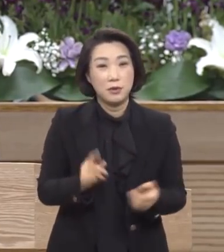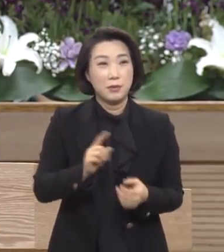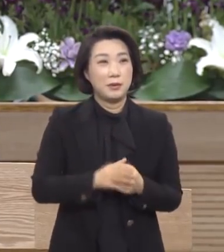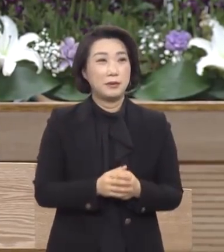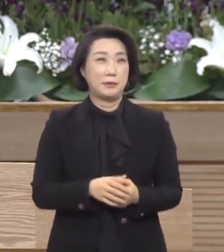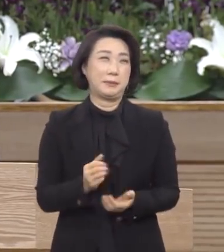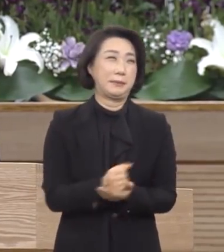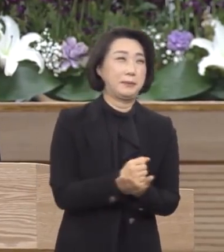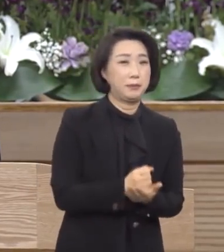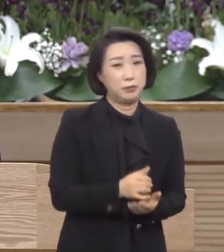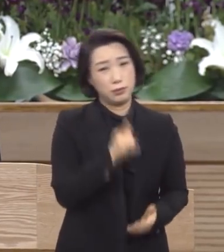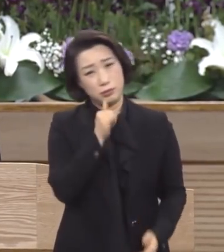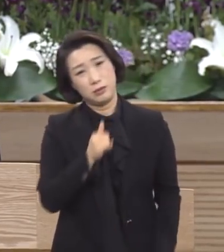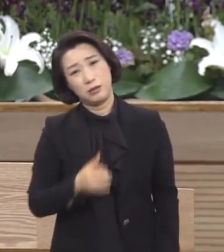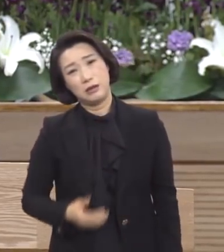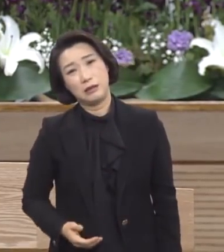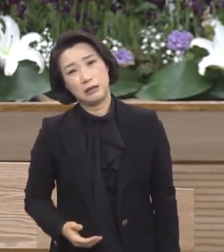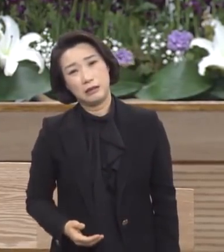눌리고 있잖아.